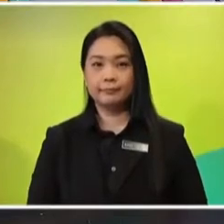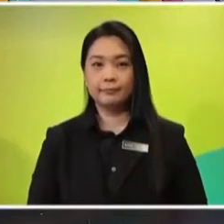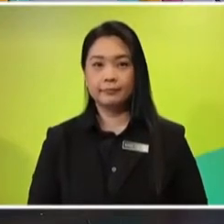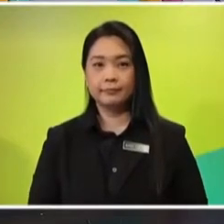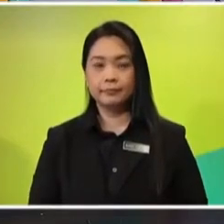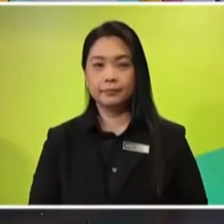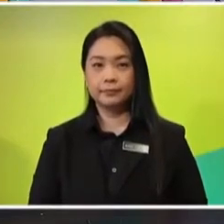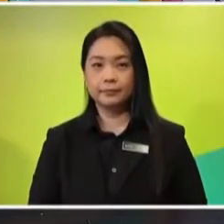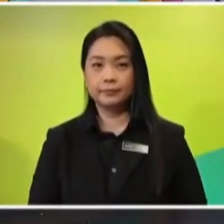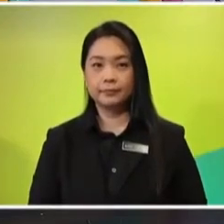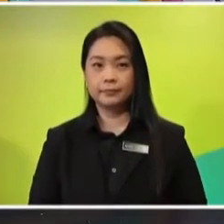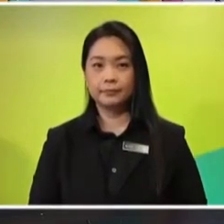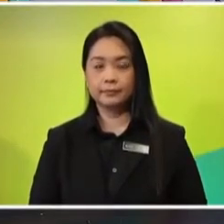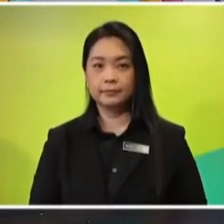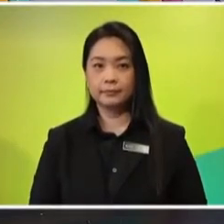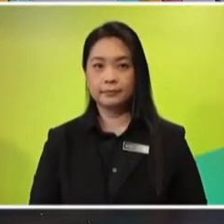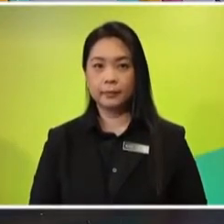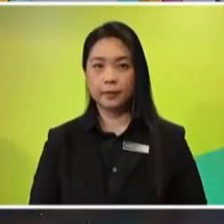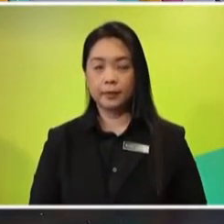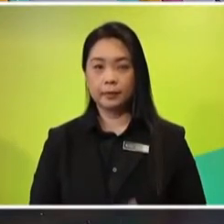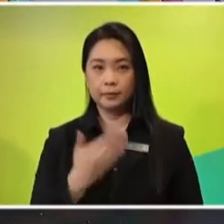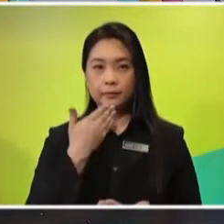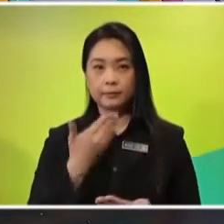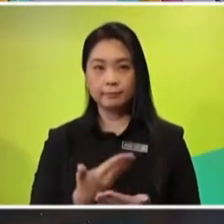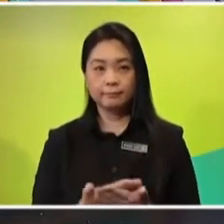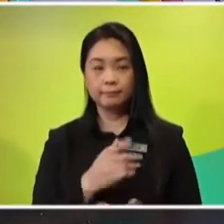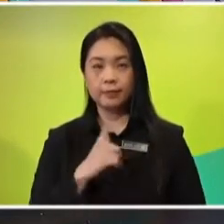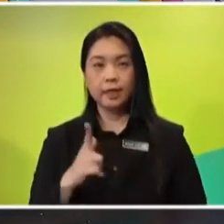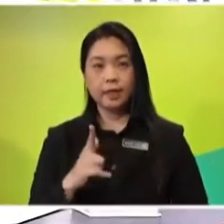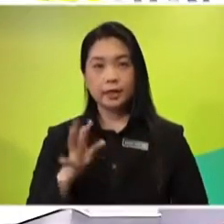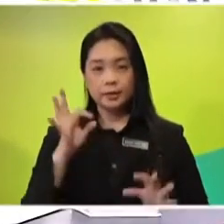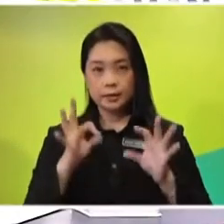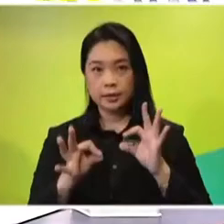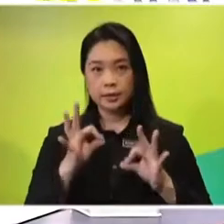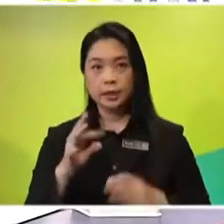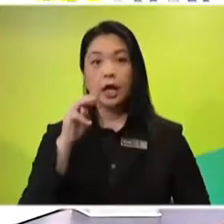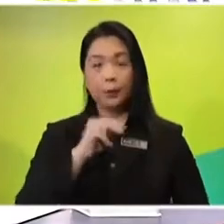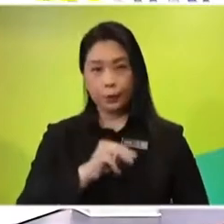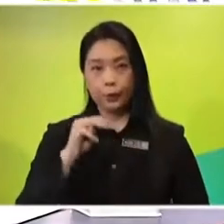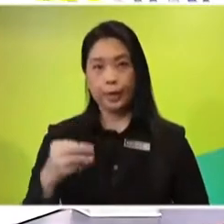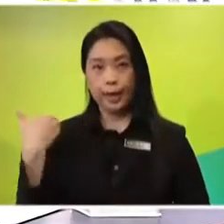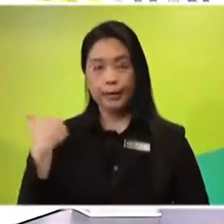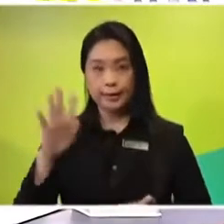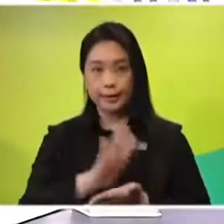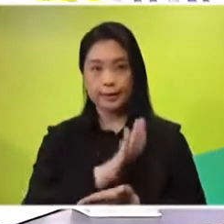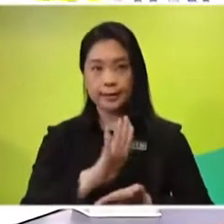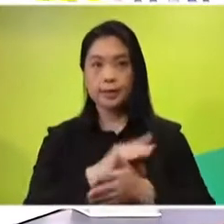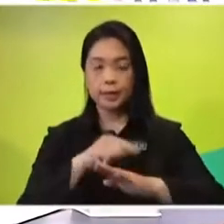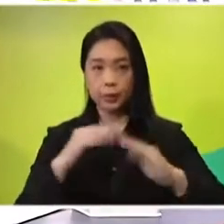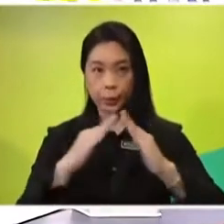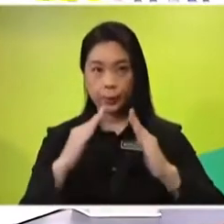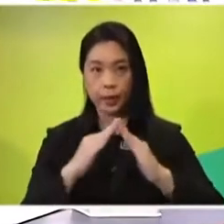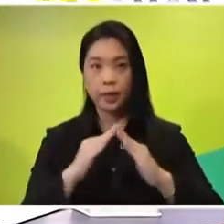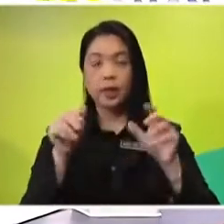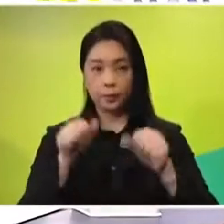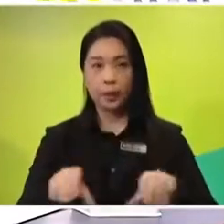cikgu itu. Okey, cikgu. Baiklah. Jika murid-murid ada kertas macam ni kat rumah, bolehlah buat sekali